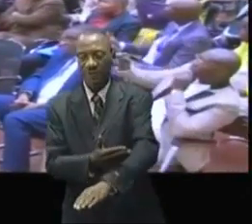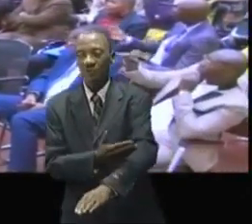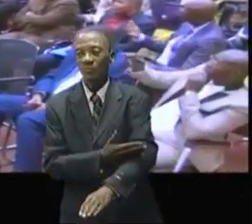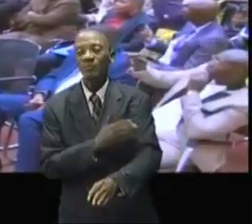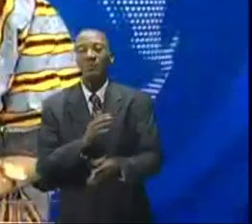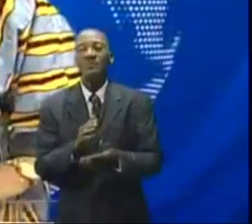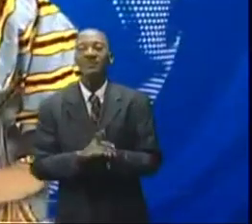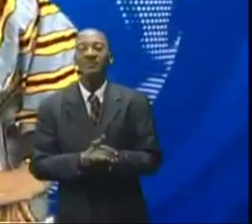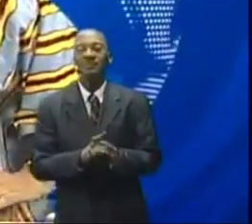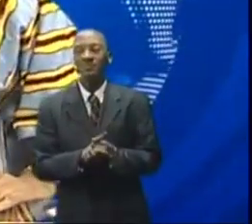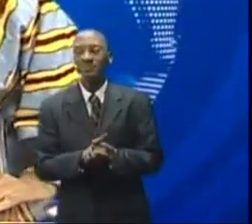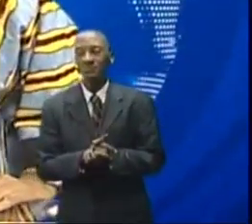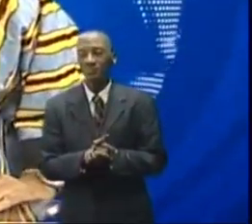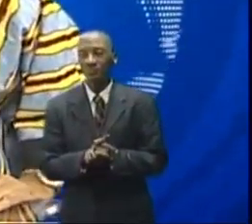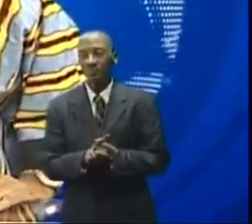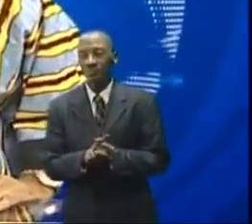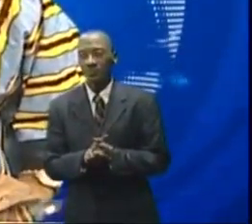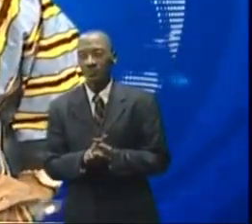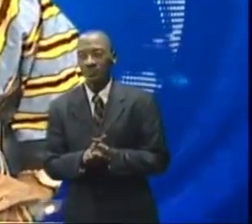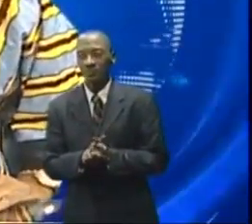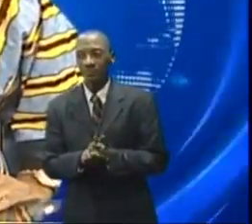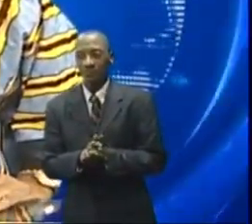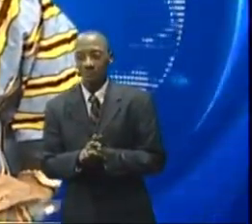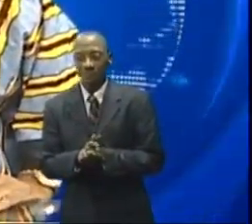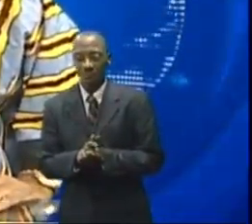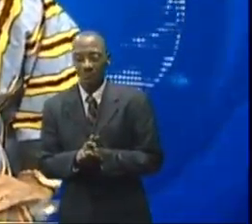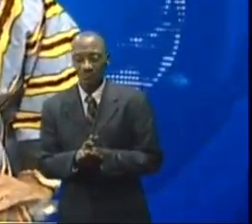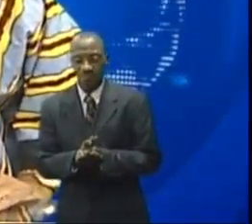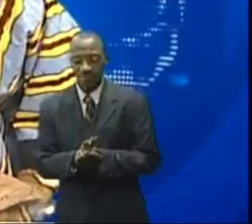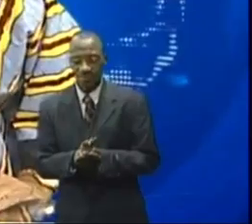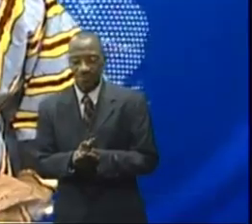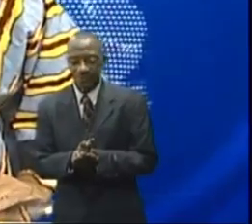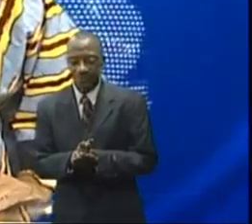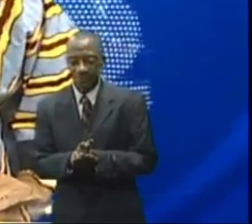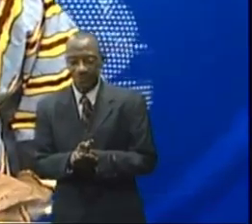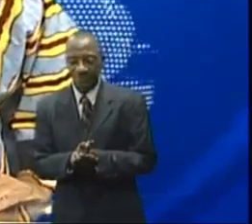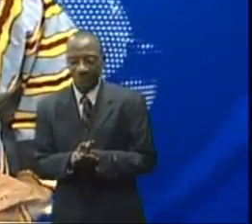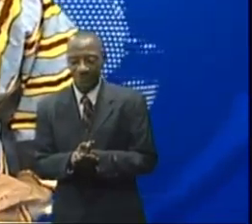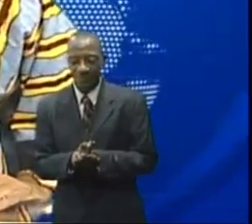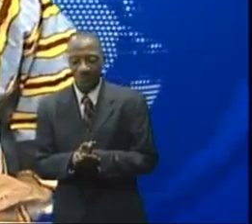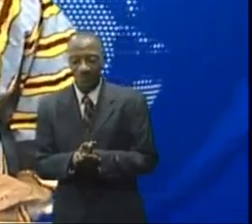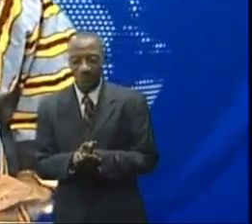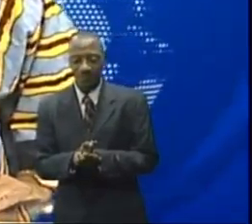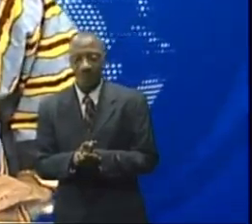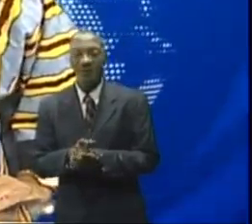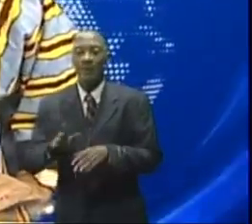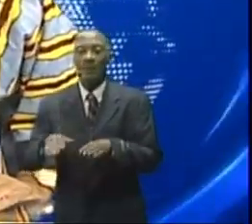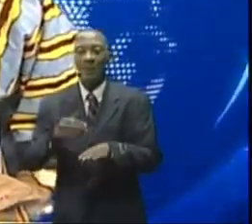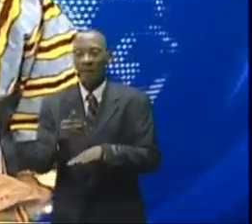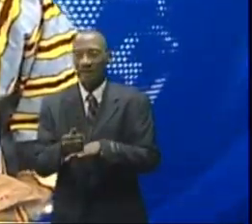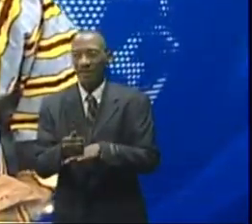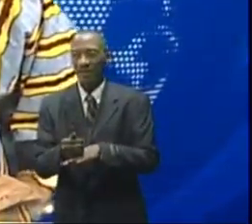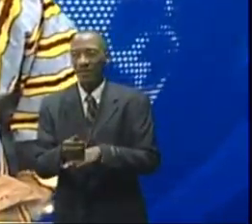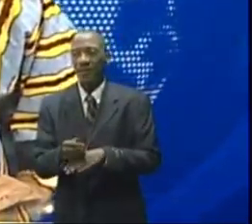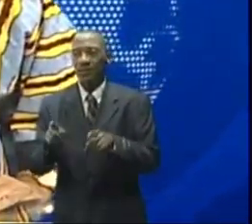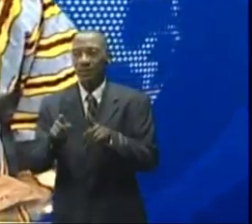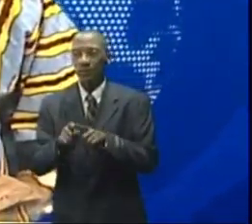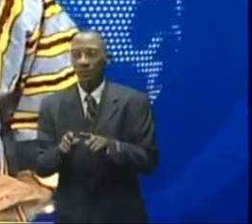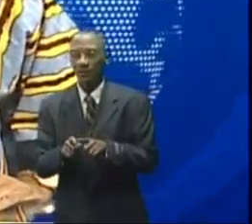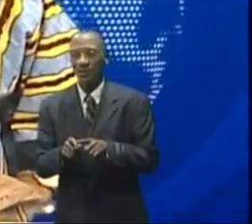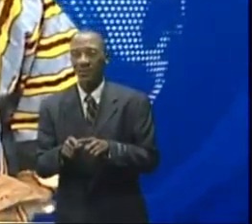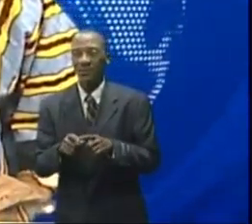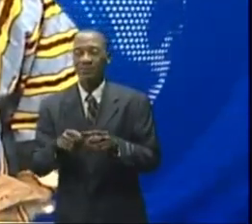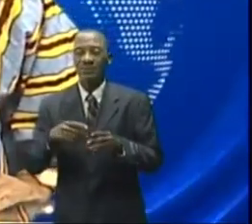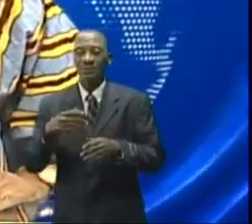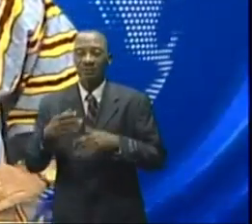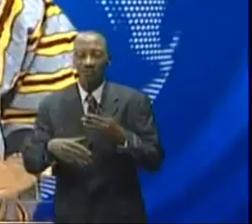Tshilombo. Atelier d'élaboration et de l'adoption des normes et spécifiques techniques des dispositifs